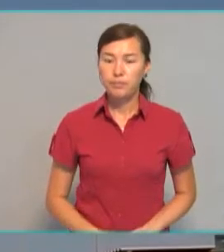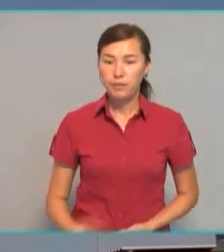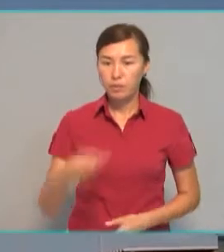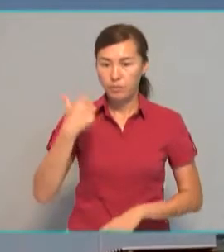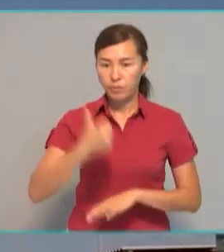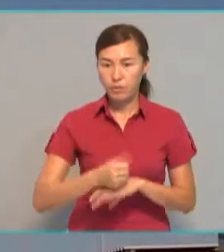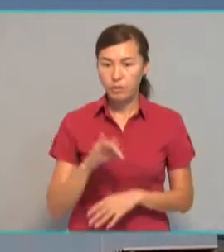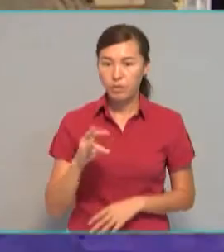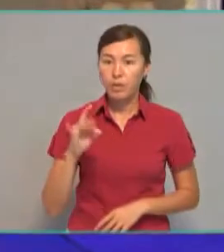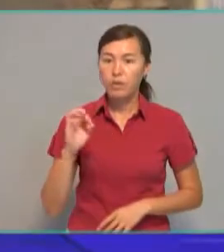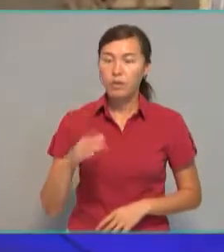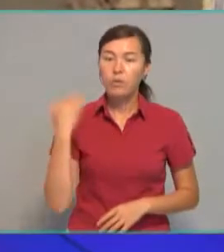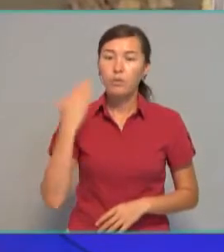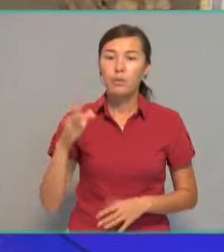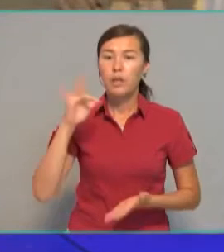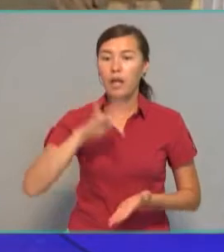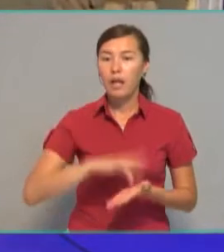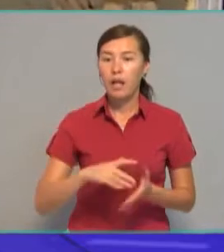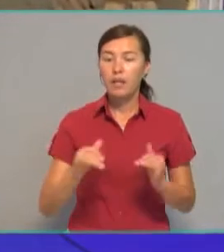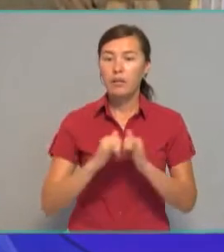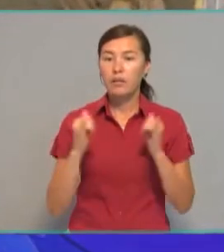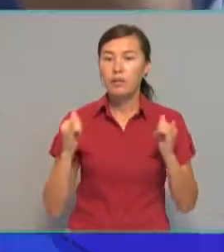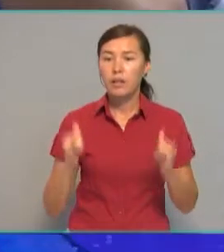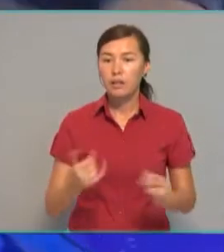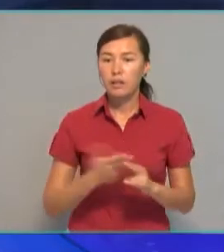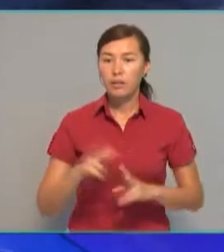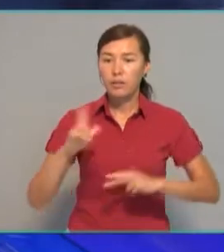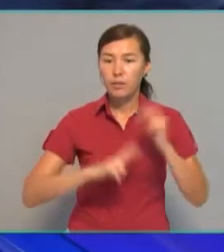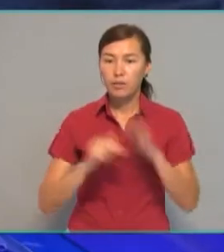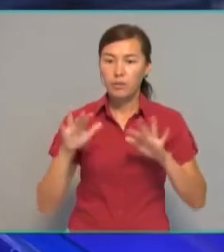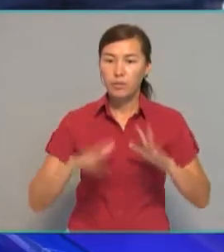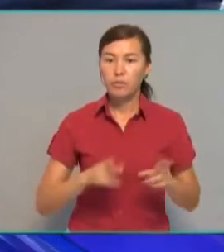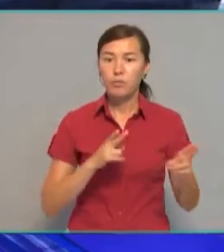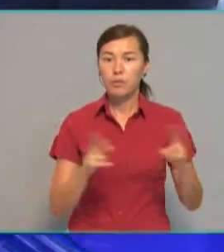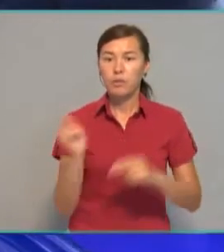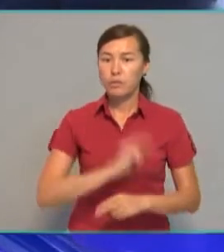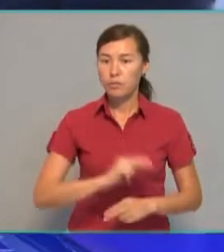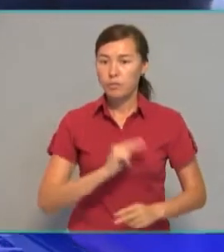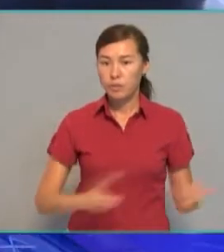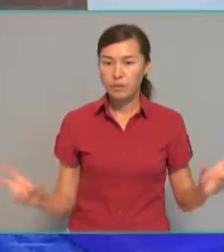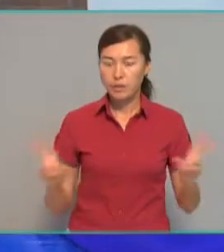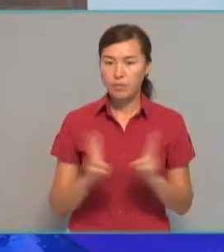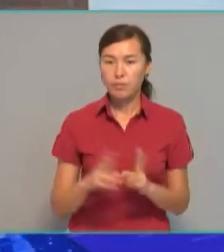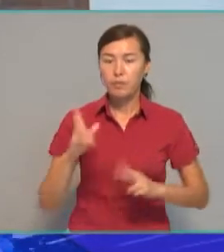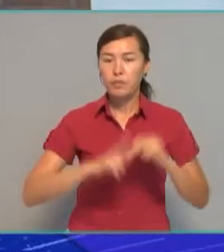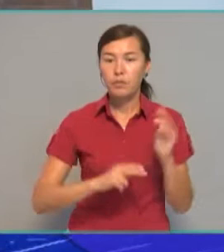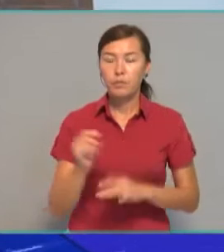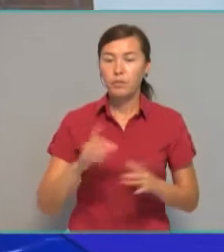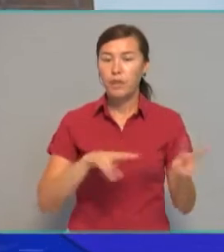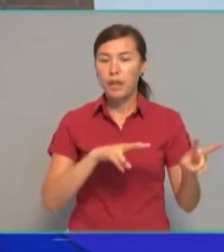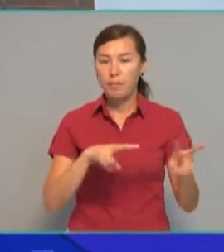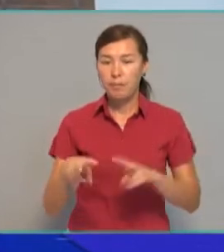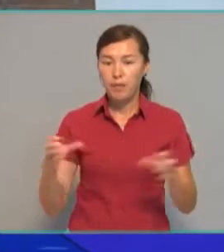Облыс әкімі Өмірзақ Шөкеев Түркістан қаласындағы қарқыны үдей түскен құрылыс алаңдарын аралап жұмысшылармен кездесті. Құрылыс барысын